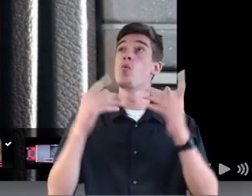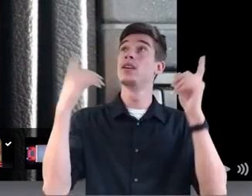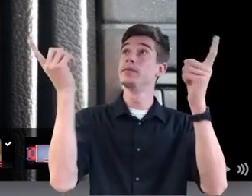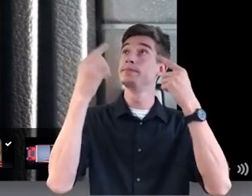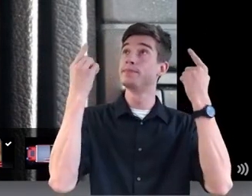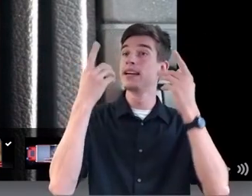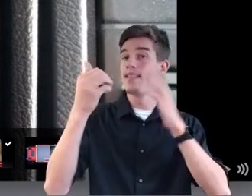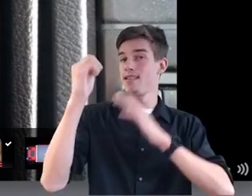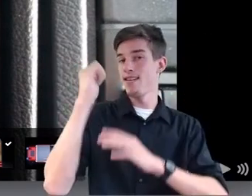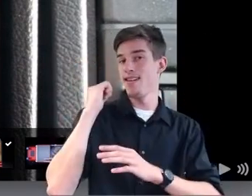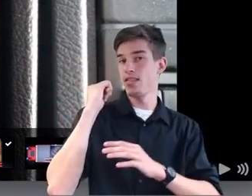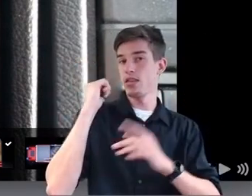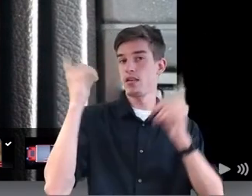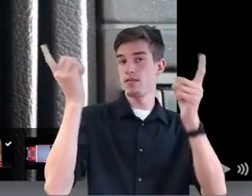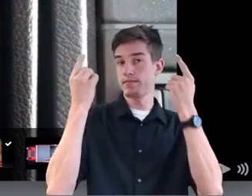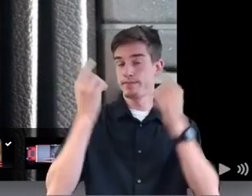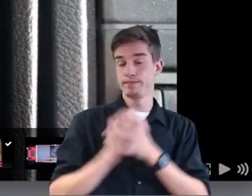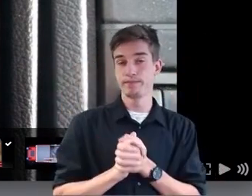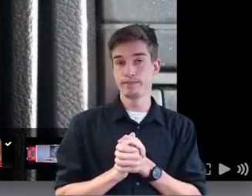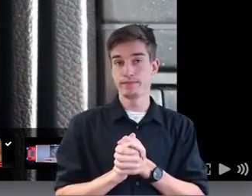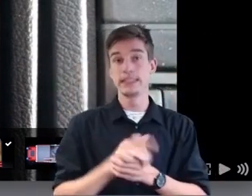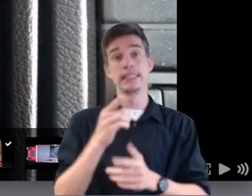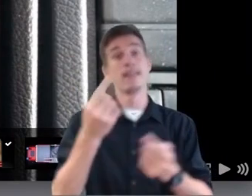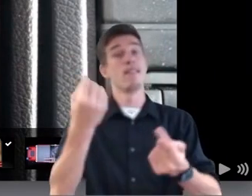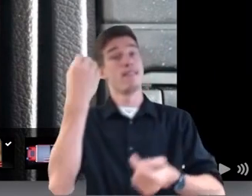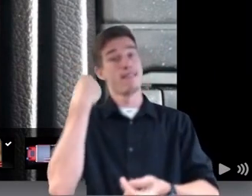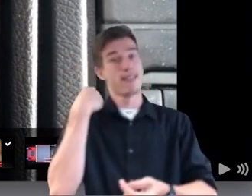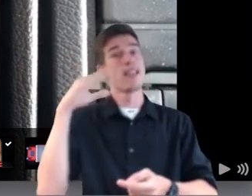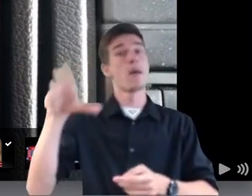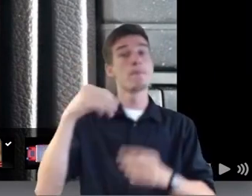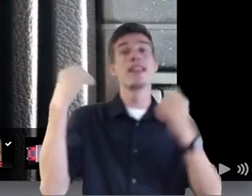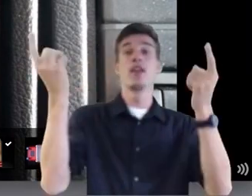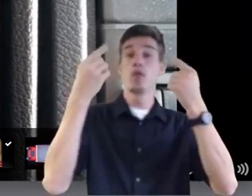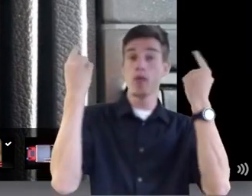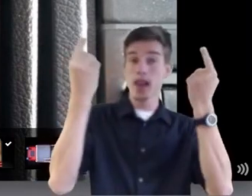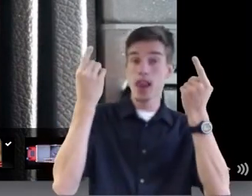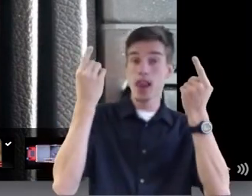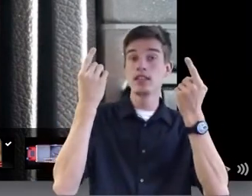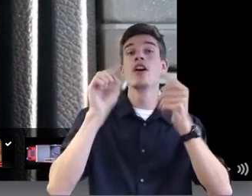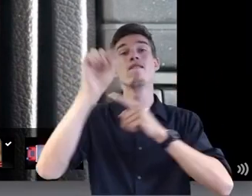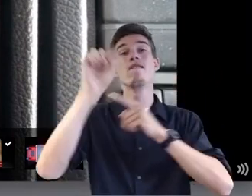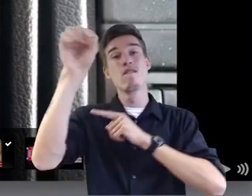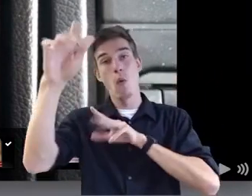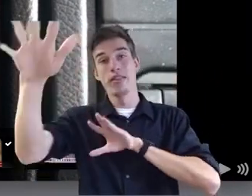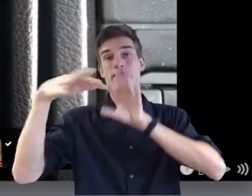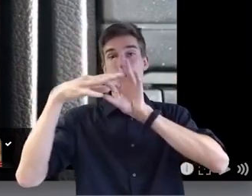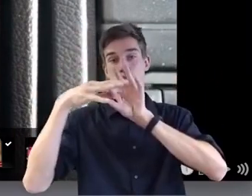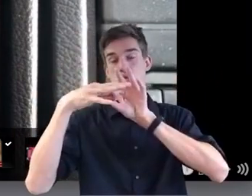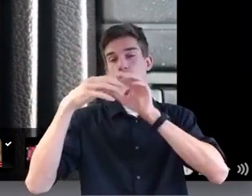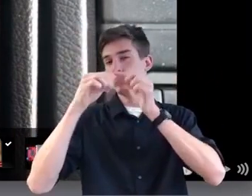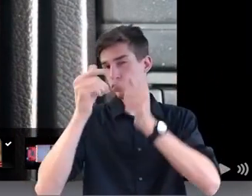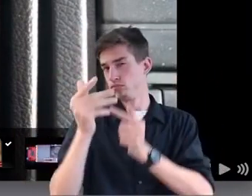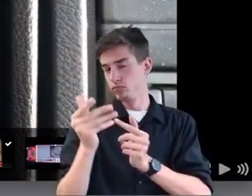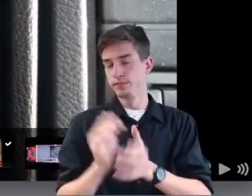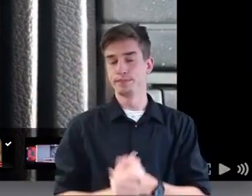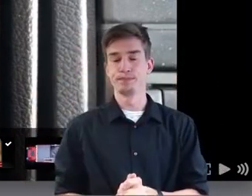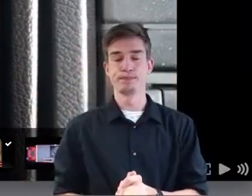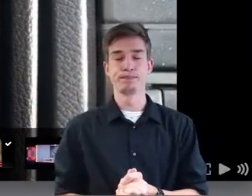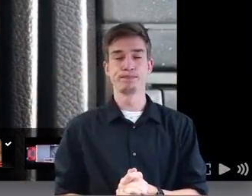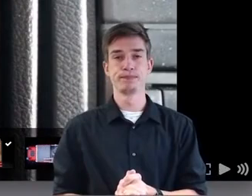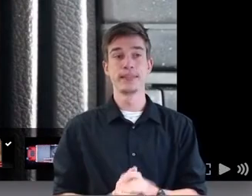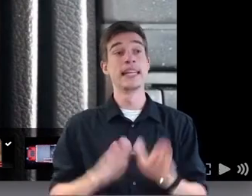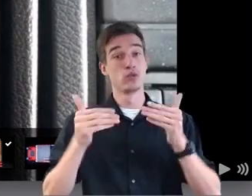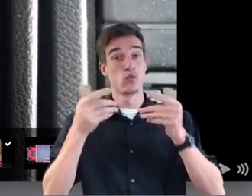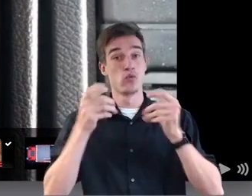Rundumkennleuchten hinten. Die Rundumkennleuchten hinten werden mit den Rundumkennleuchten vor. Genau. Wenn wir hier aus dieser Ansicht